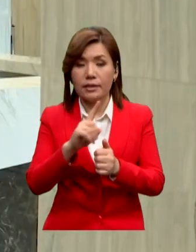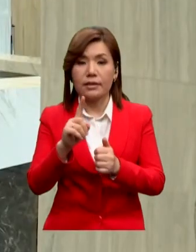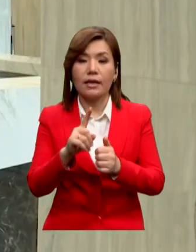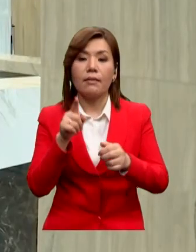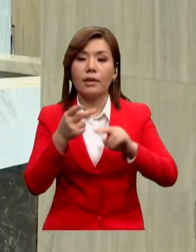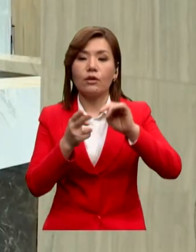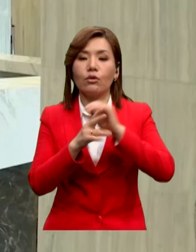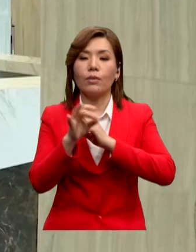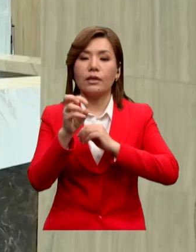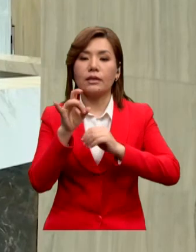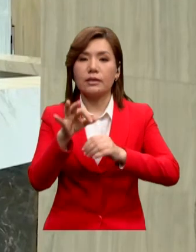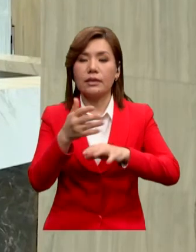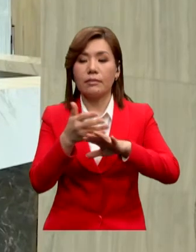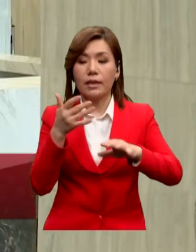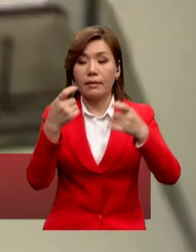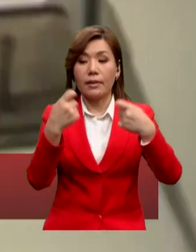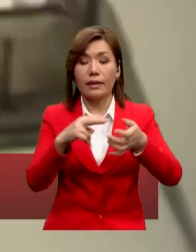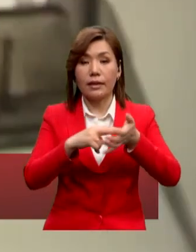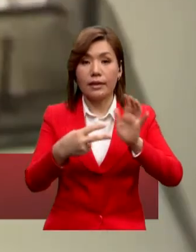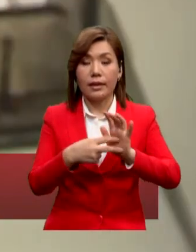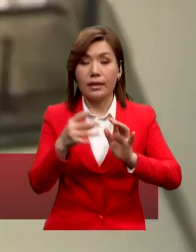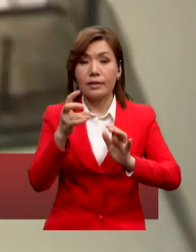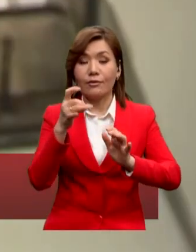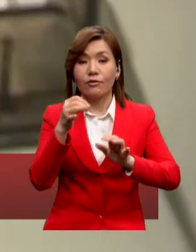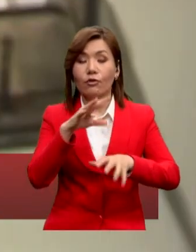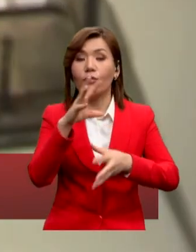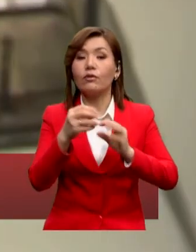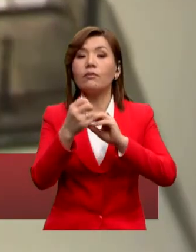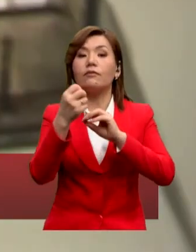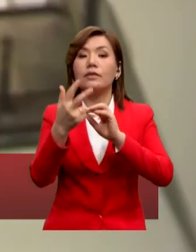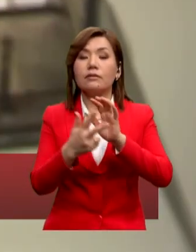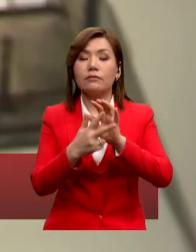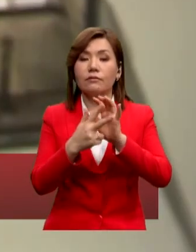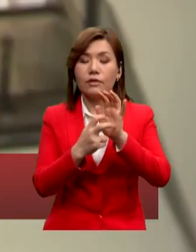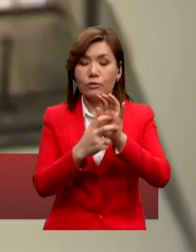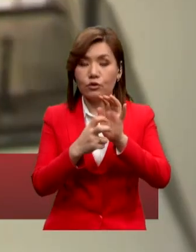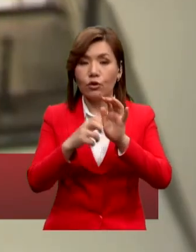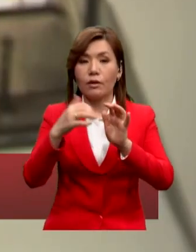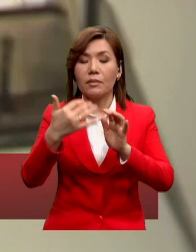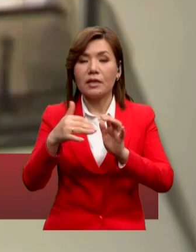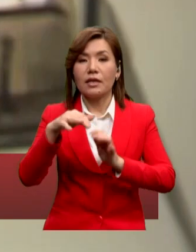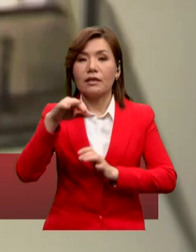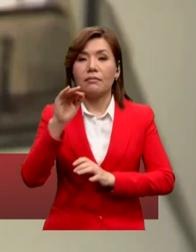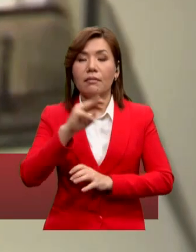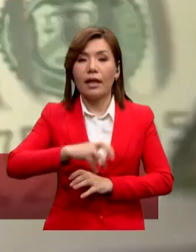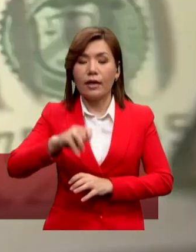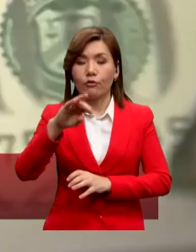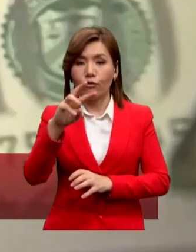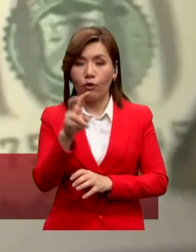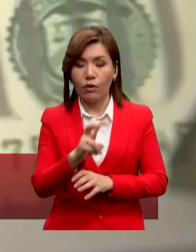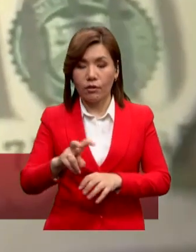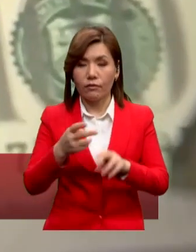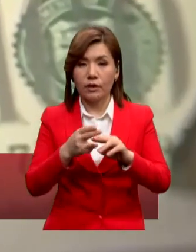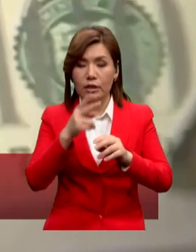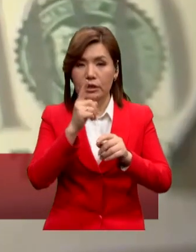По данным Нацбанка, в марте план продаж валюты из нацфонда составил 850 миллионов долларов. Этот объем оказался выше